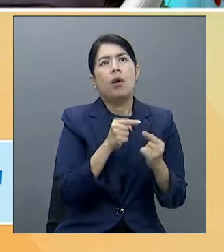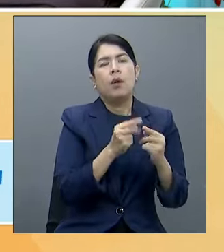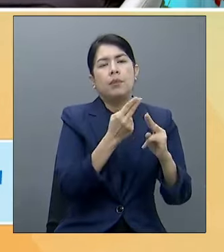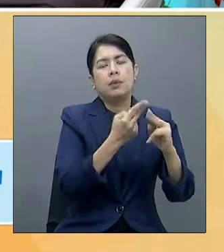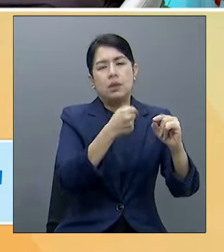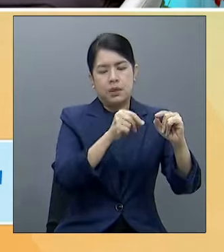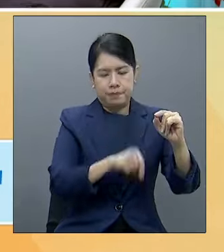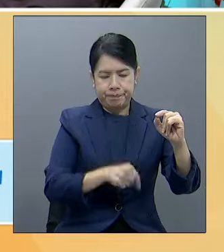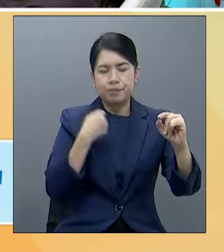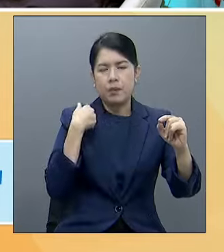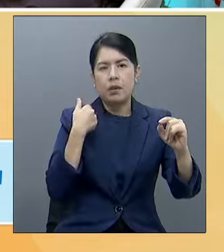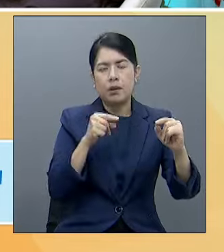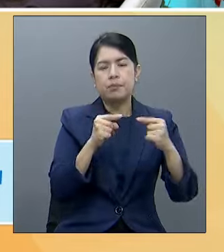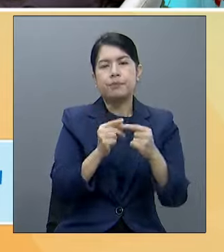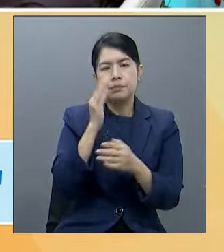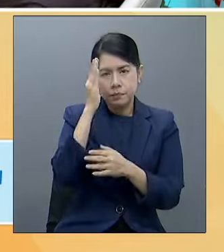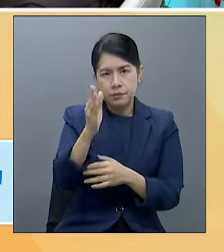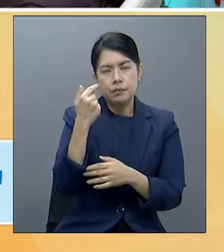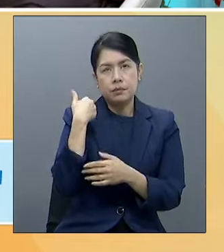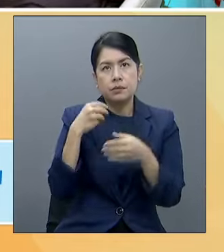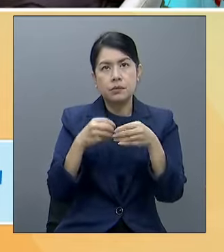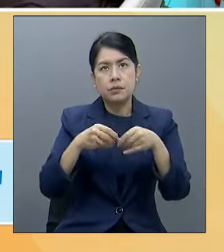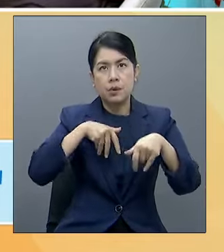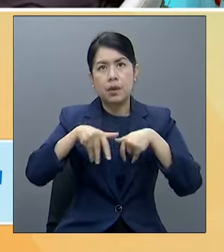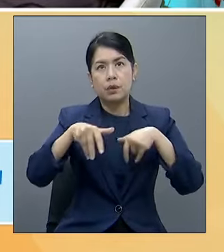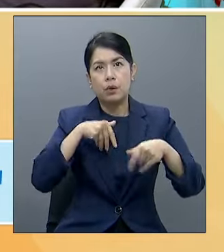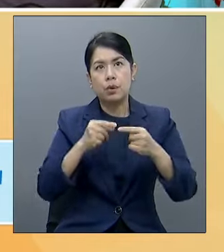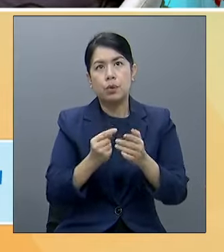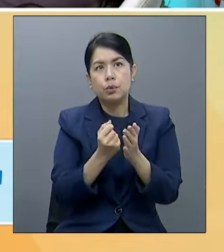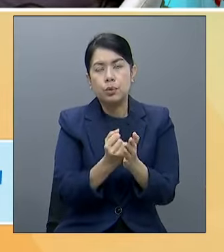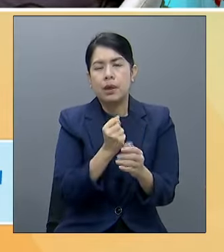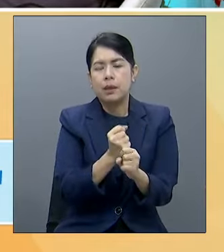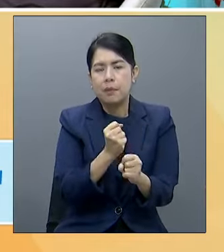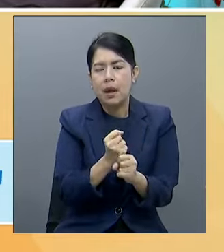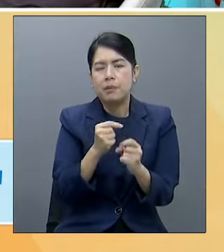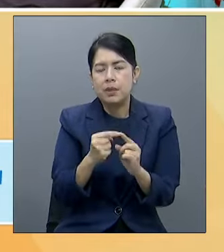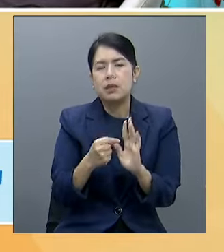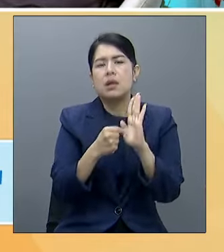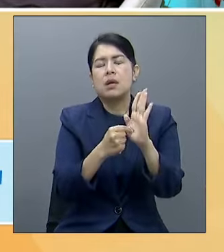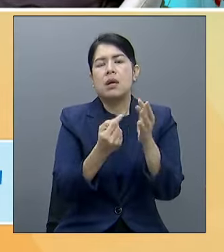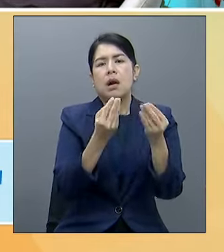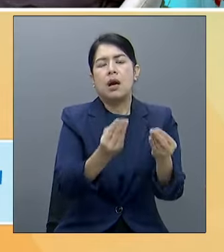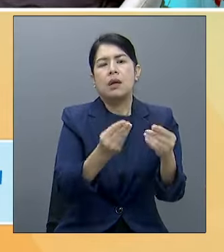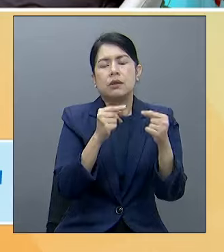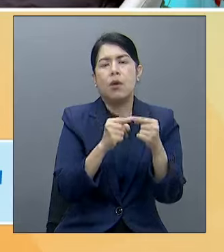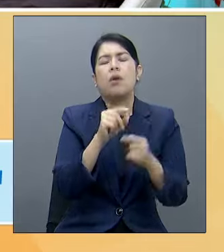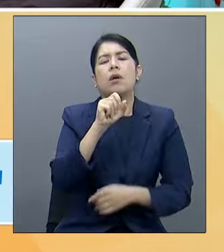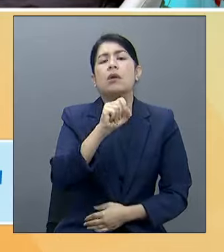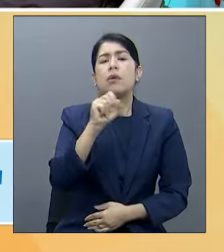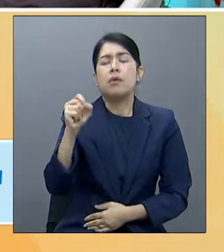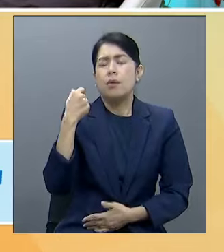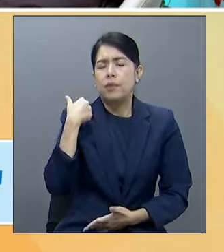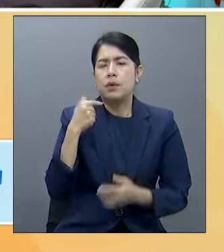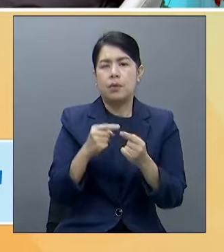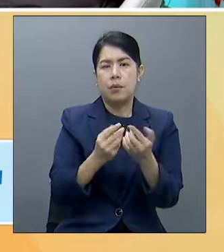ล้วเราคิดว่าประชาชนทำงานอย่างหนักเพื่อส่งเสียงเข้าสู่สภาตามกลไกสองสามปีหลังจาก